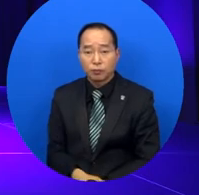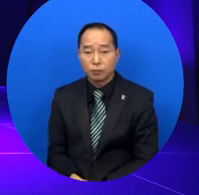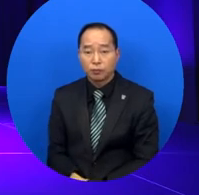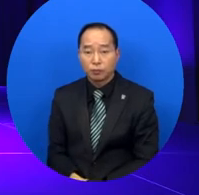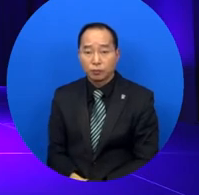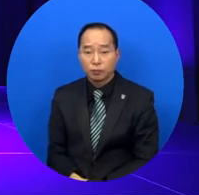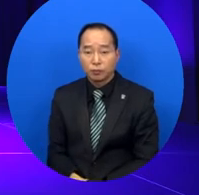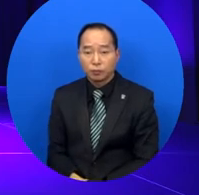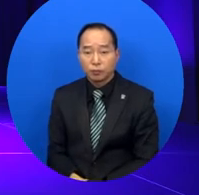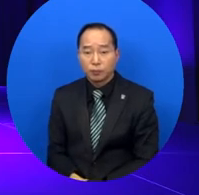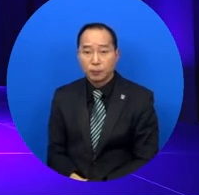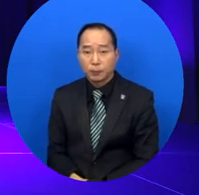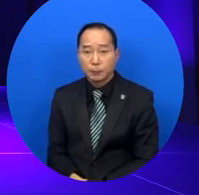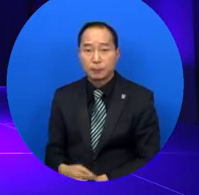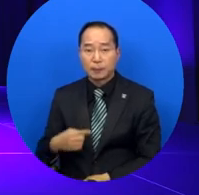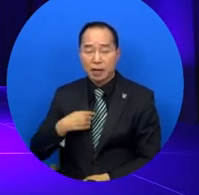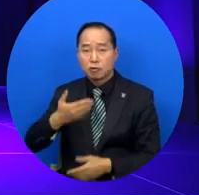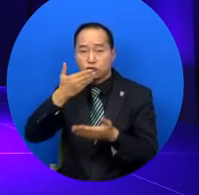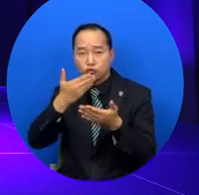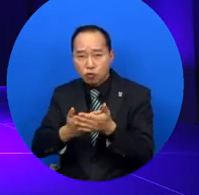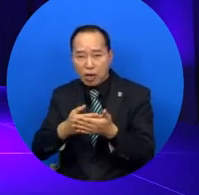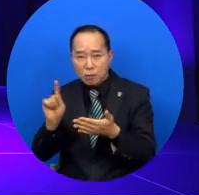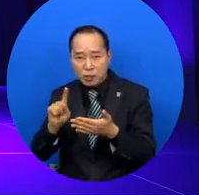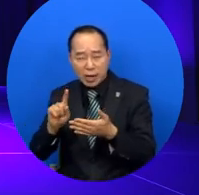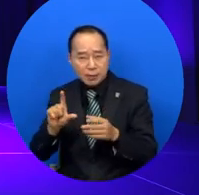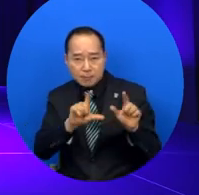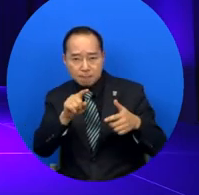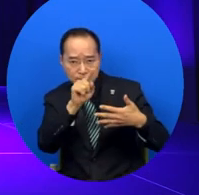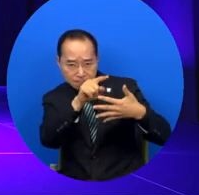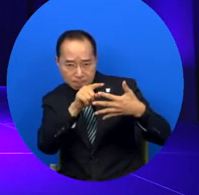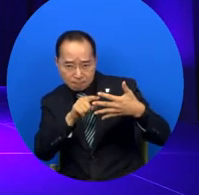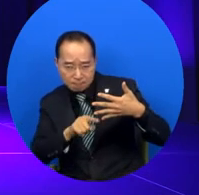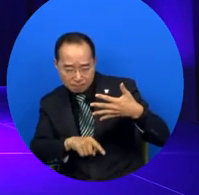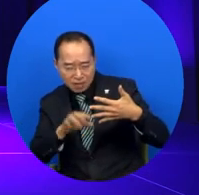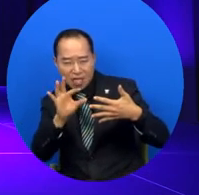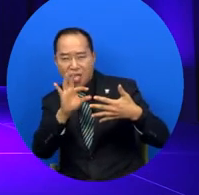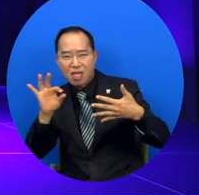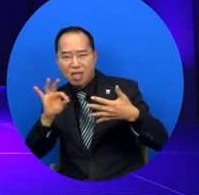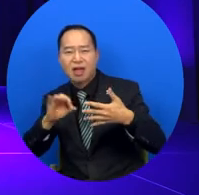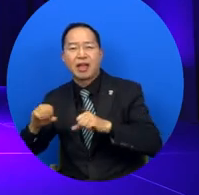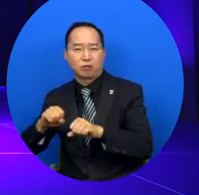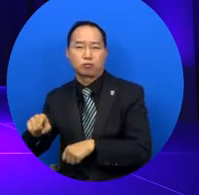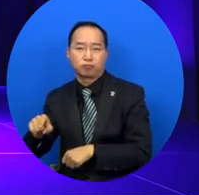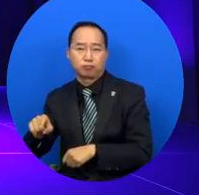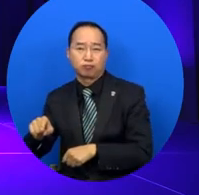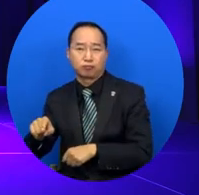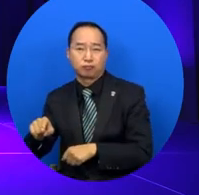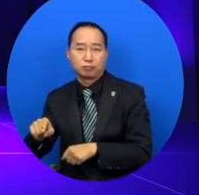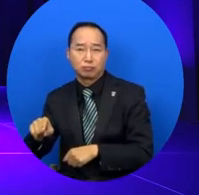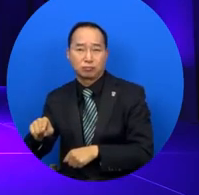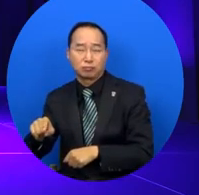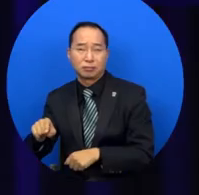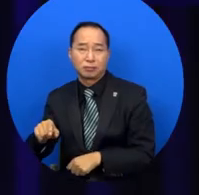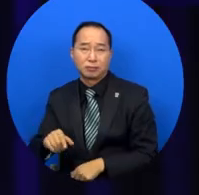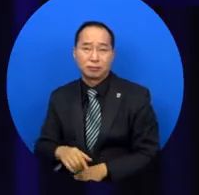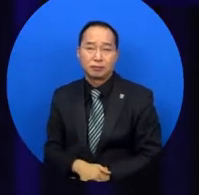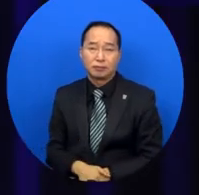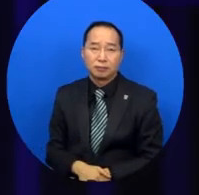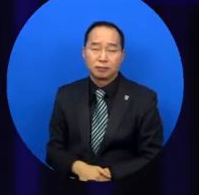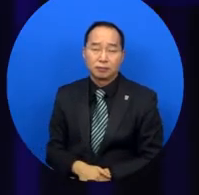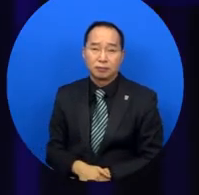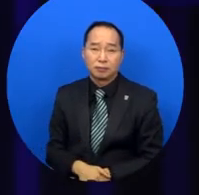그거를 이제 정말 prioritize 내가 중요한 게 뭔가를 살필 수밖에 없게 되고